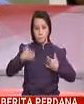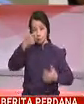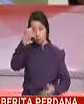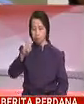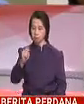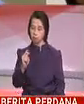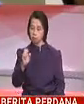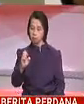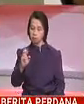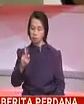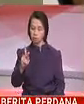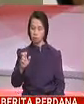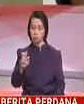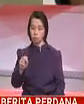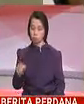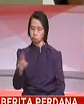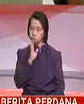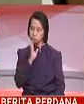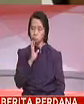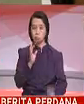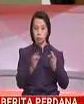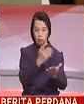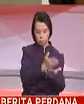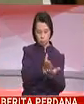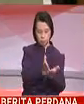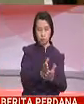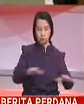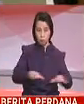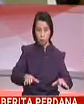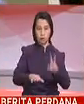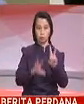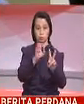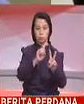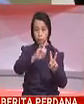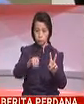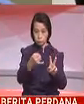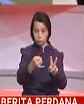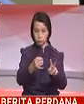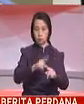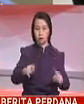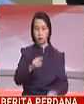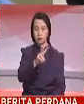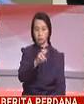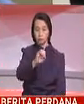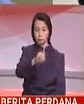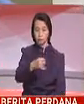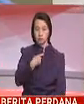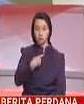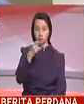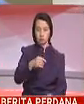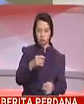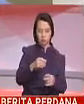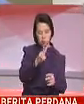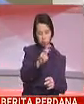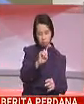kata walaupun dalam belanjawan tu dibuat 20 juta asalnya dan 20 juta tu kita terpaksa pecah kepada